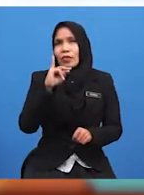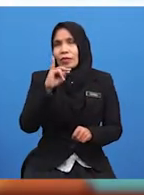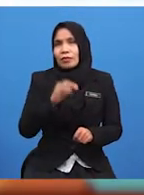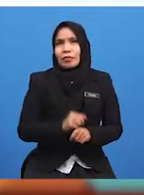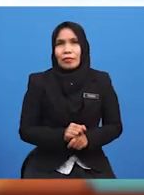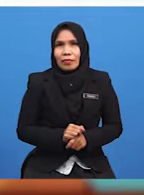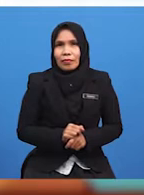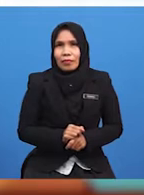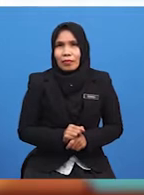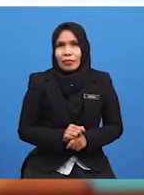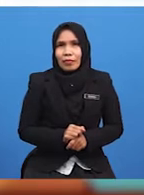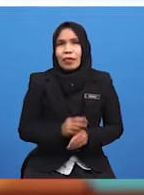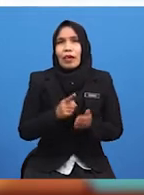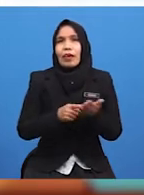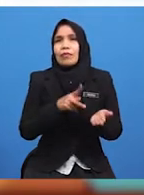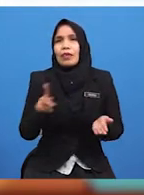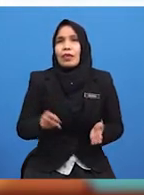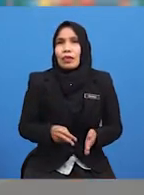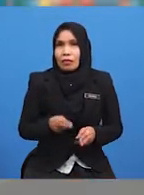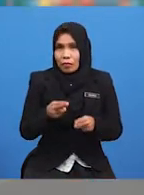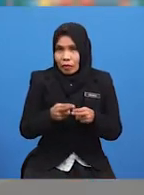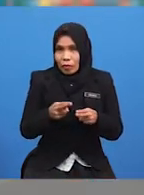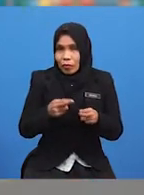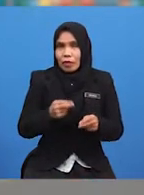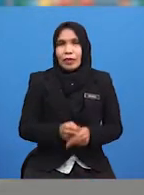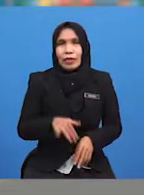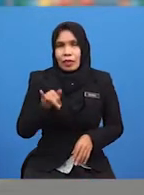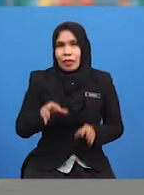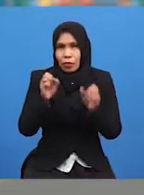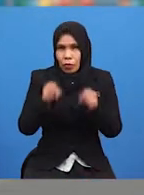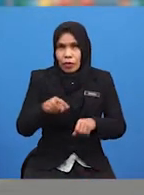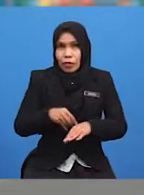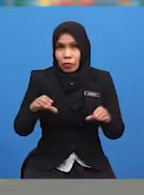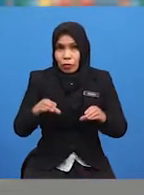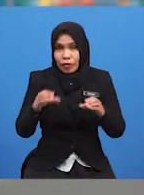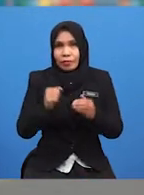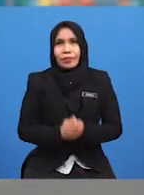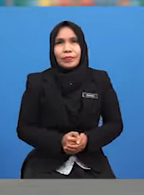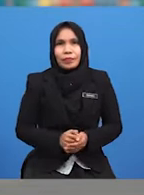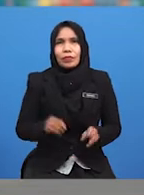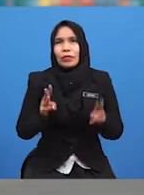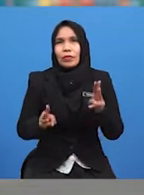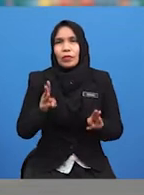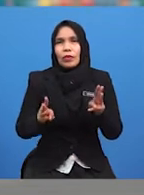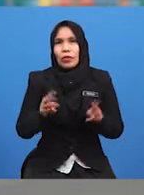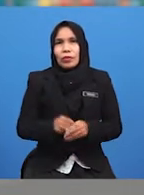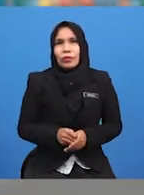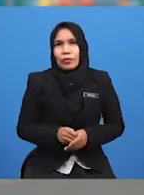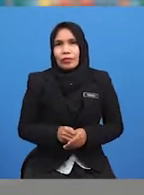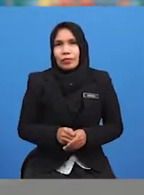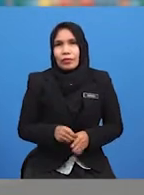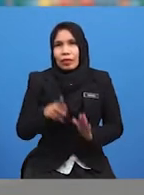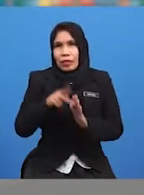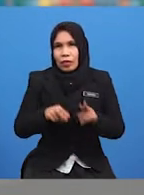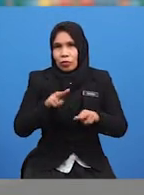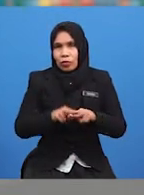Apakah kesimpulan yang boleh kamu buat tentu sekali walaupun kedudukan Sultan dan pembesar ditetapkan